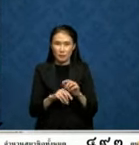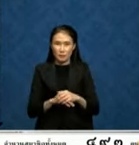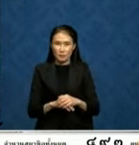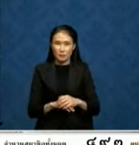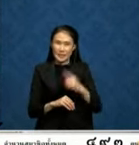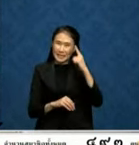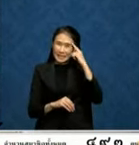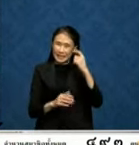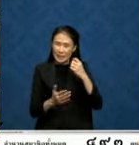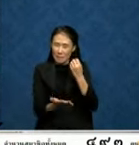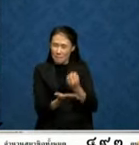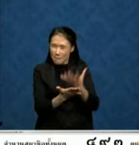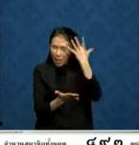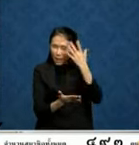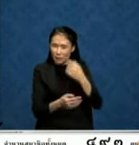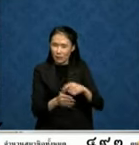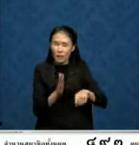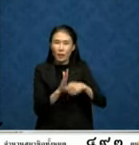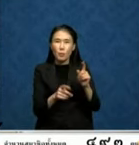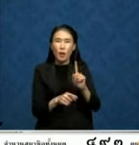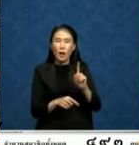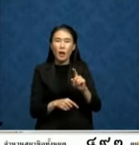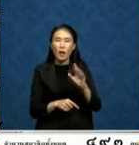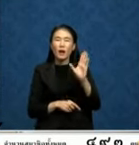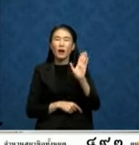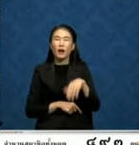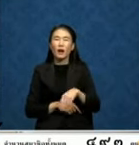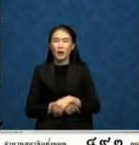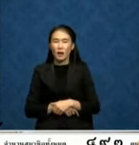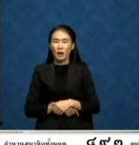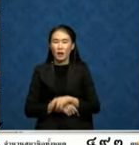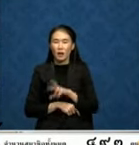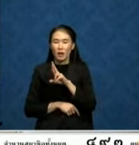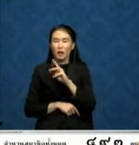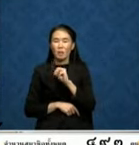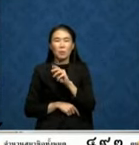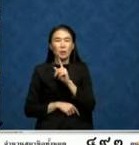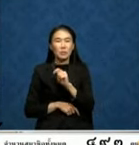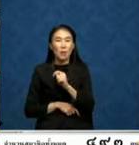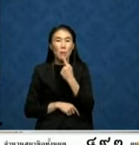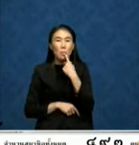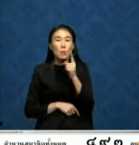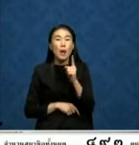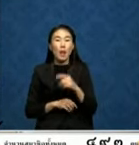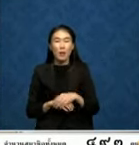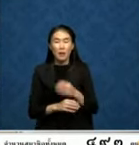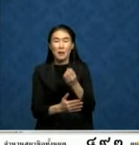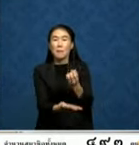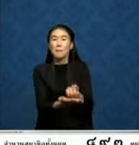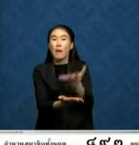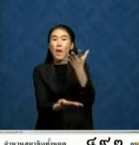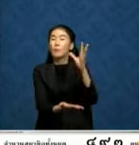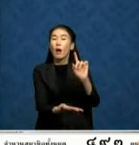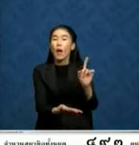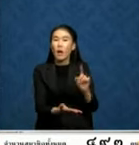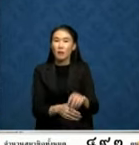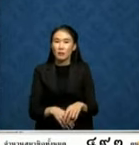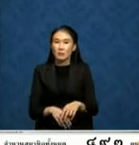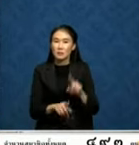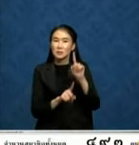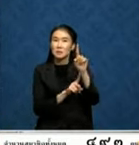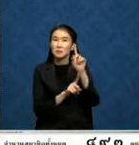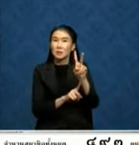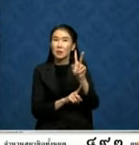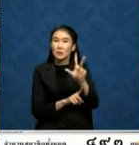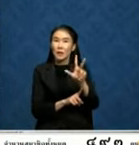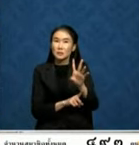แพงมันแพงเพราะอะไรท่านรัฐมนตรีพีรพันธ์ขออนุญาตเอ่ยนามนะครับท่านบอกว่าแพงเพราะว่า1 2 3